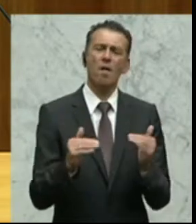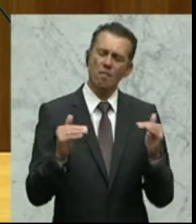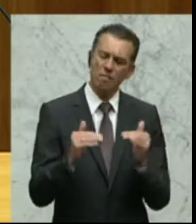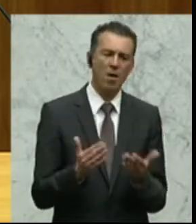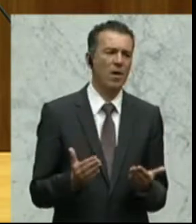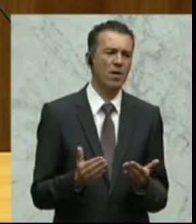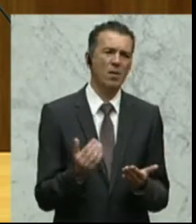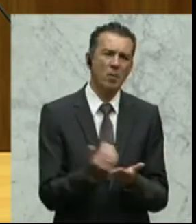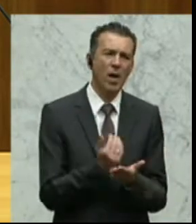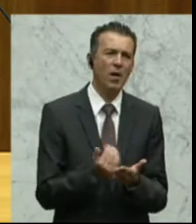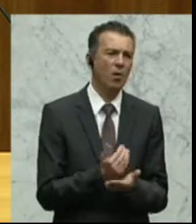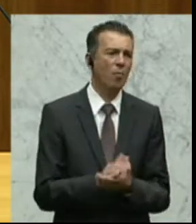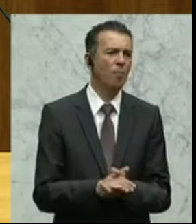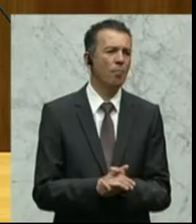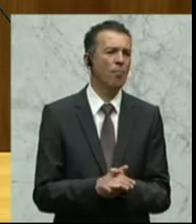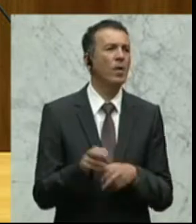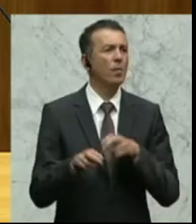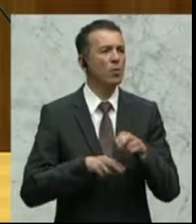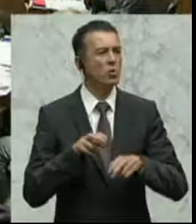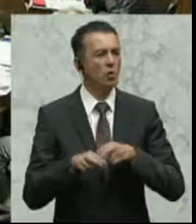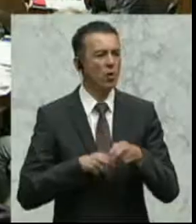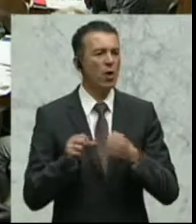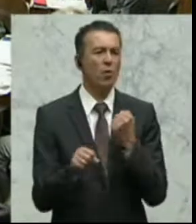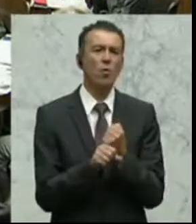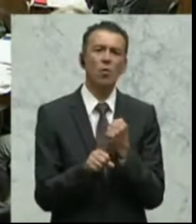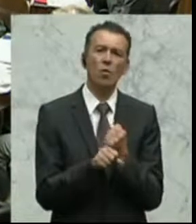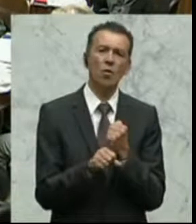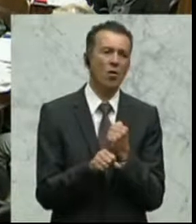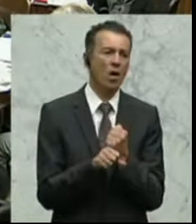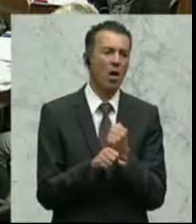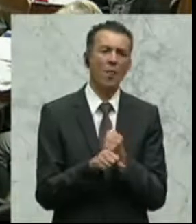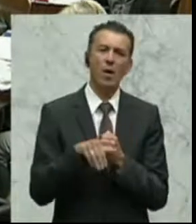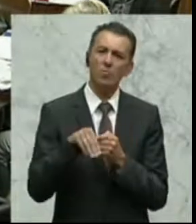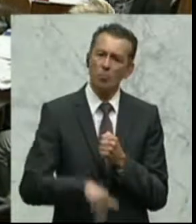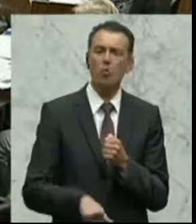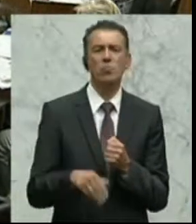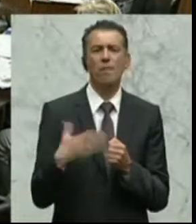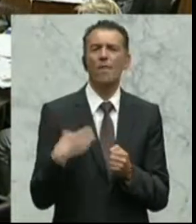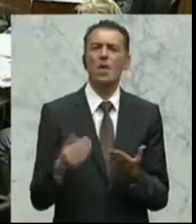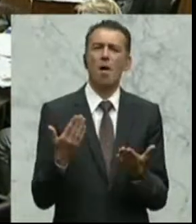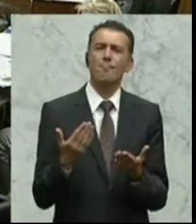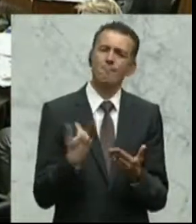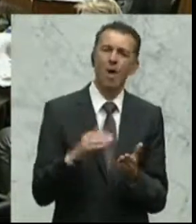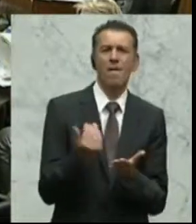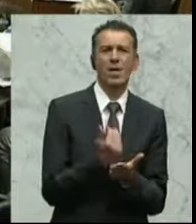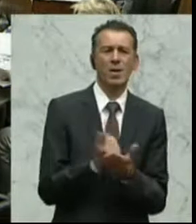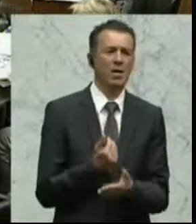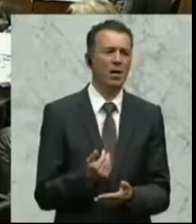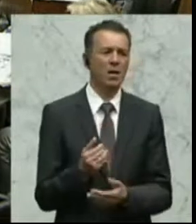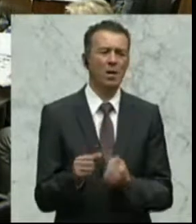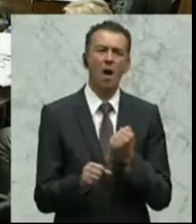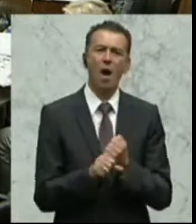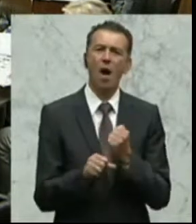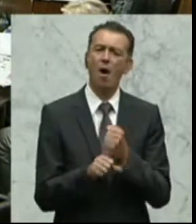Einkommen. Bei der Besteuerung arbeiten muss sich wieder lohnen. Die arbeitenden Menschen in Österreich haben ein